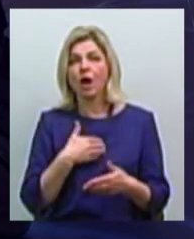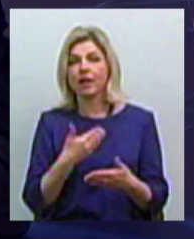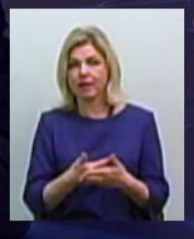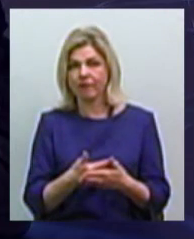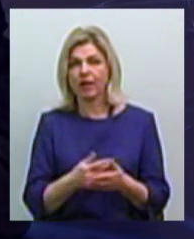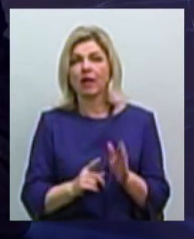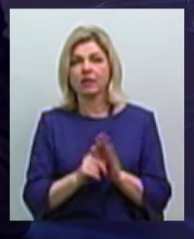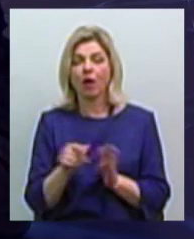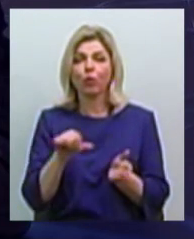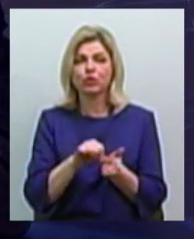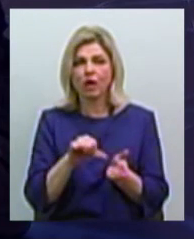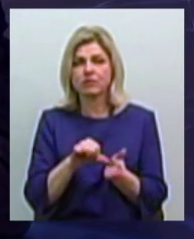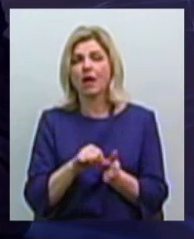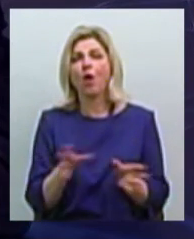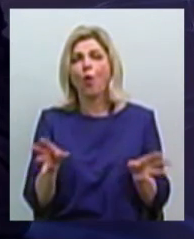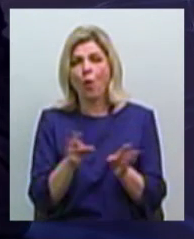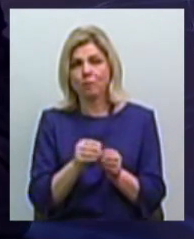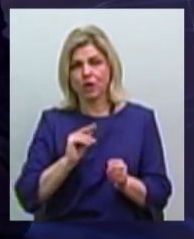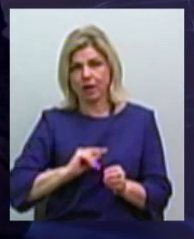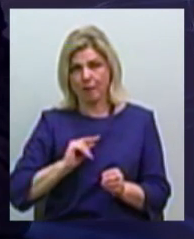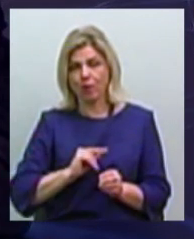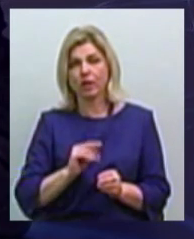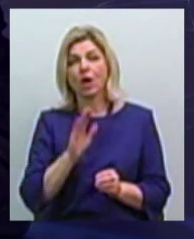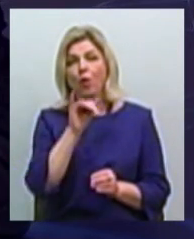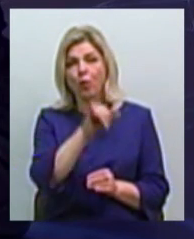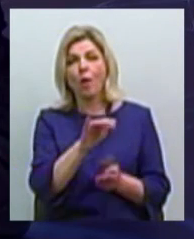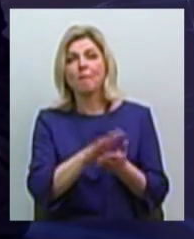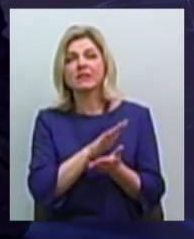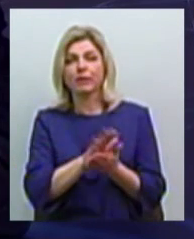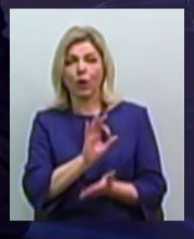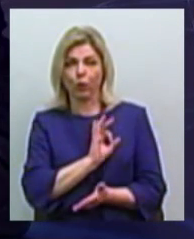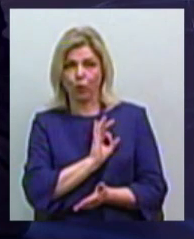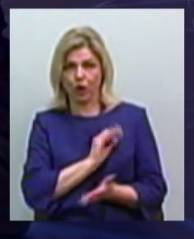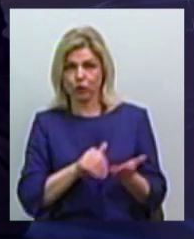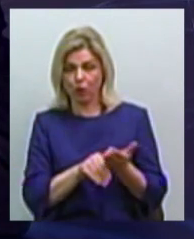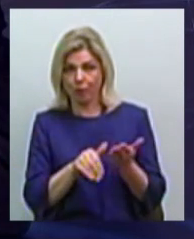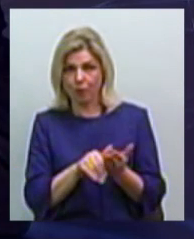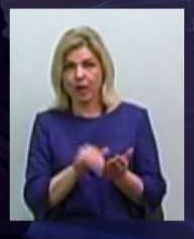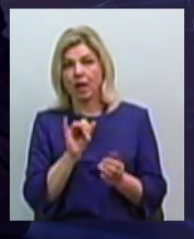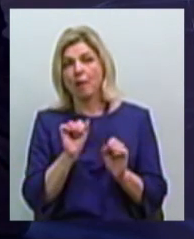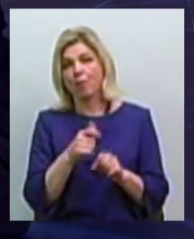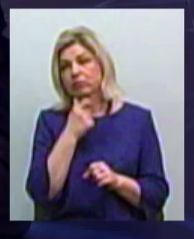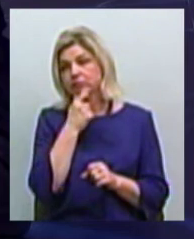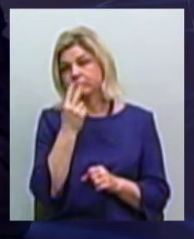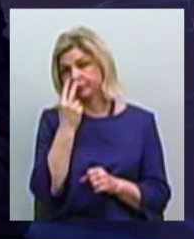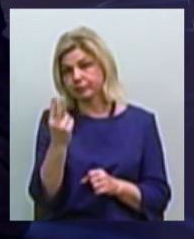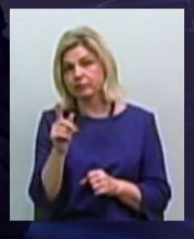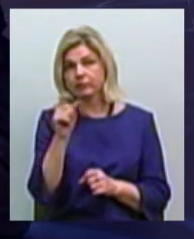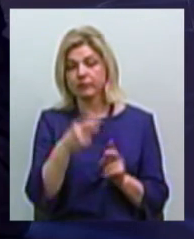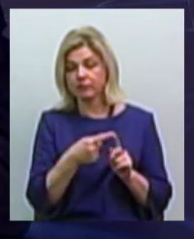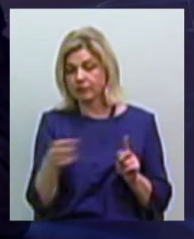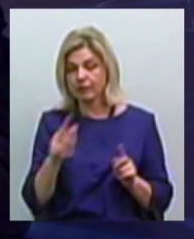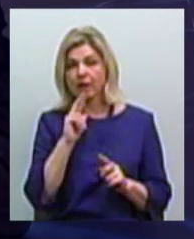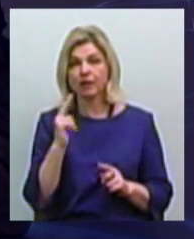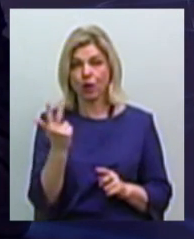почав долучатися до спільної роботи з системою безоплатної правової допомоги. І як можна вже простежити за цей час, за ці 3 роки, які